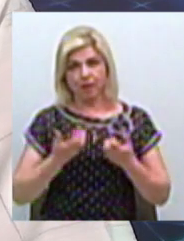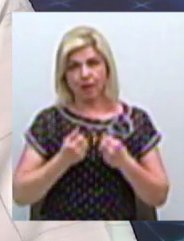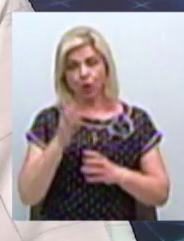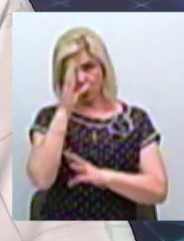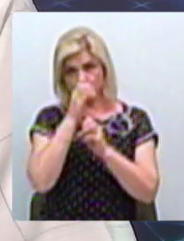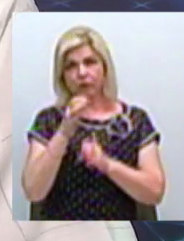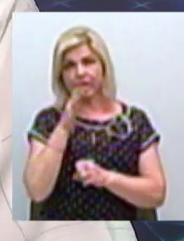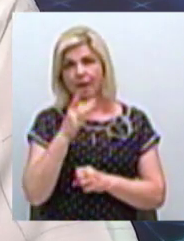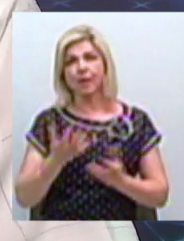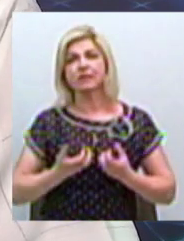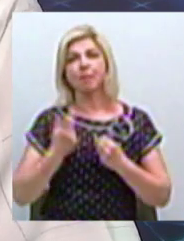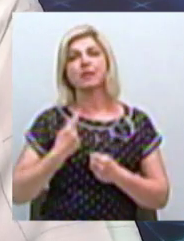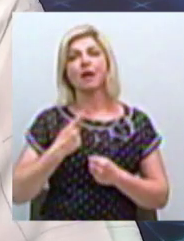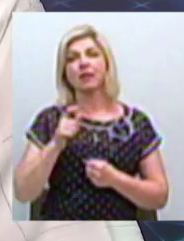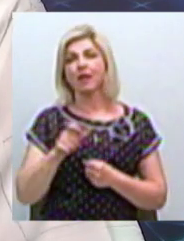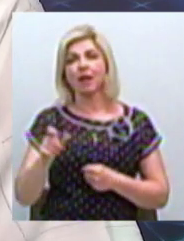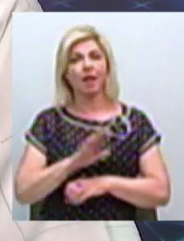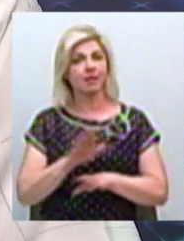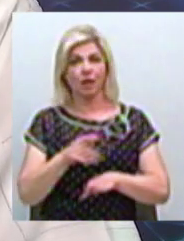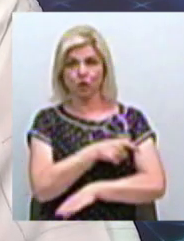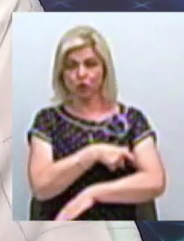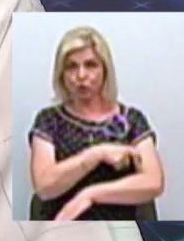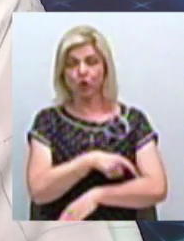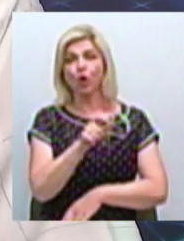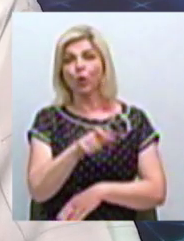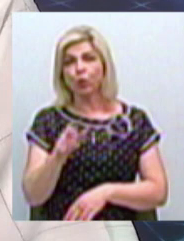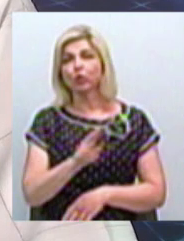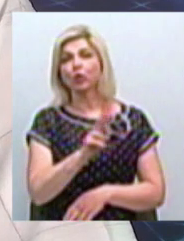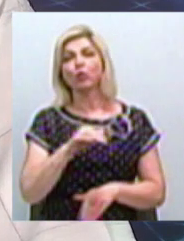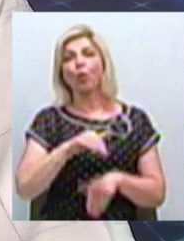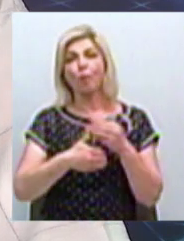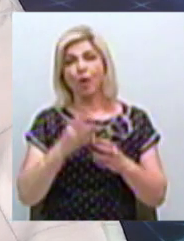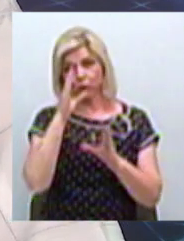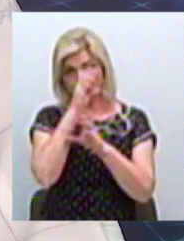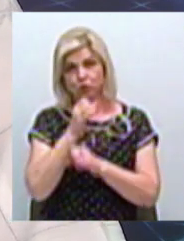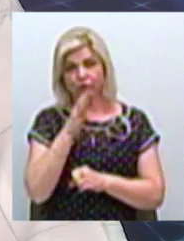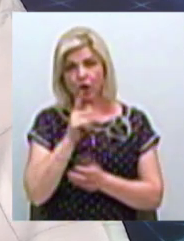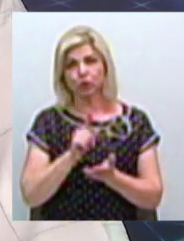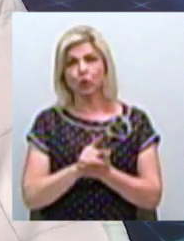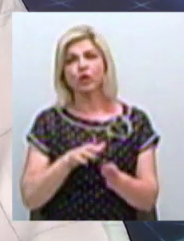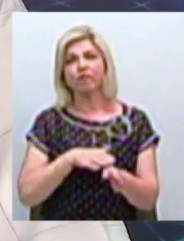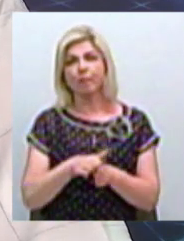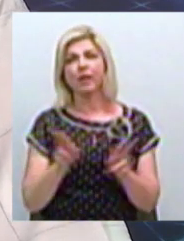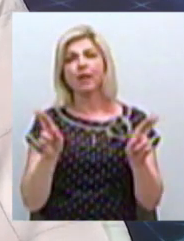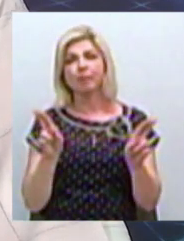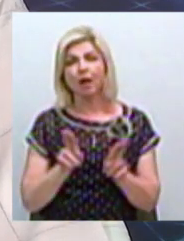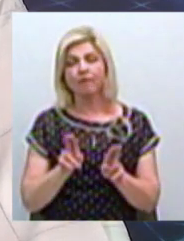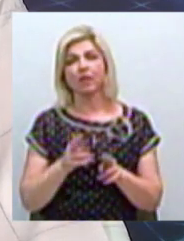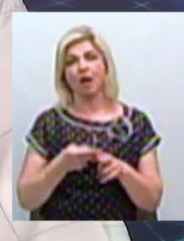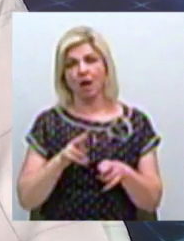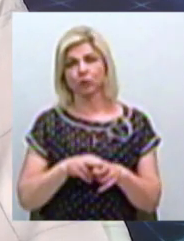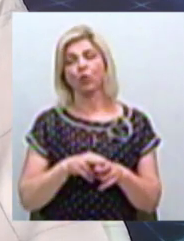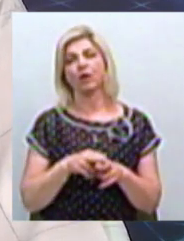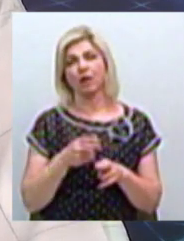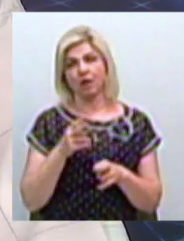дежурят. Поэтому люди, которые купаются ночью даже в местах массового отдыха, должны соблюдать те требования, которые